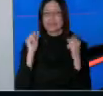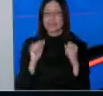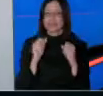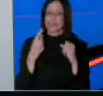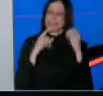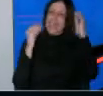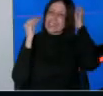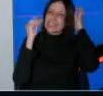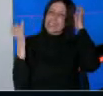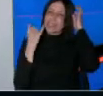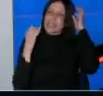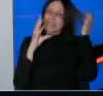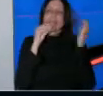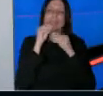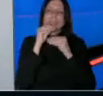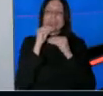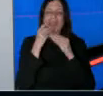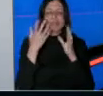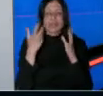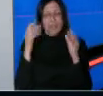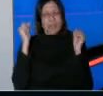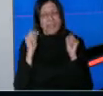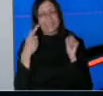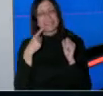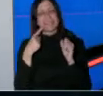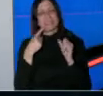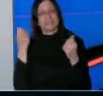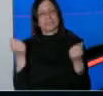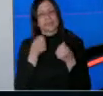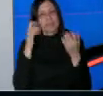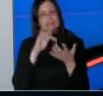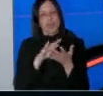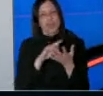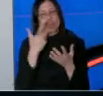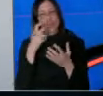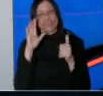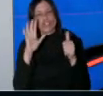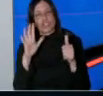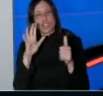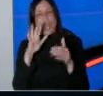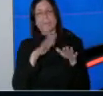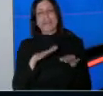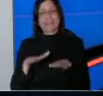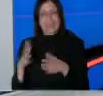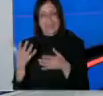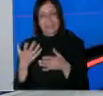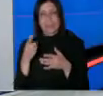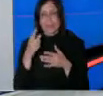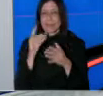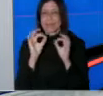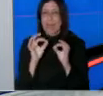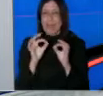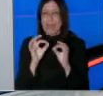לא, לא, לא, לא, הוא תמיד דיבר לבייס, יובל, אני מזכיר לך שבקמפיינים הקודמים הוא עמד... לא, לא תמיד. 36 מנדטים, 36. מגרד